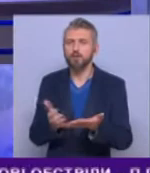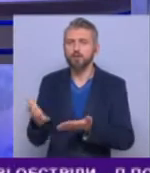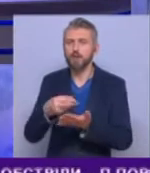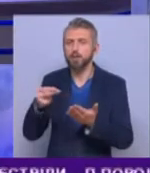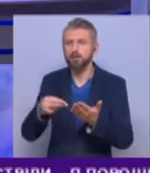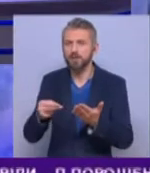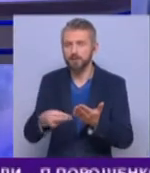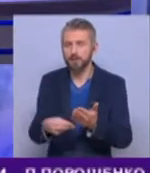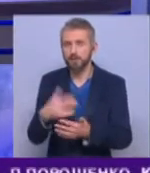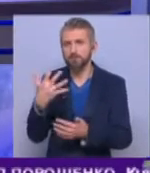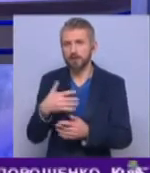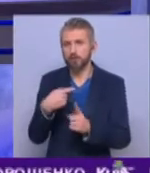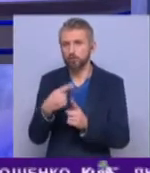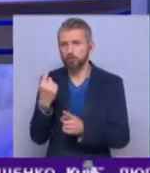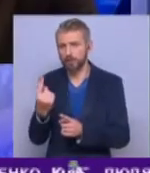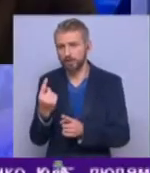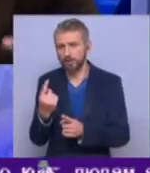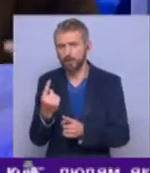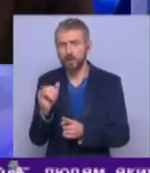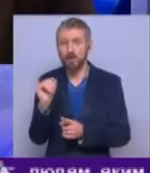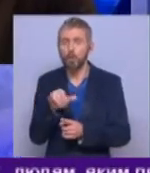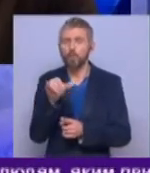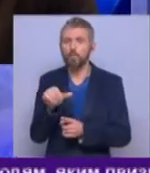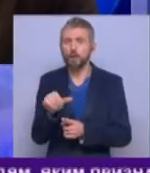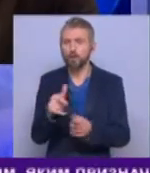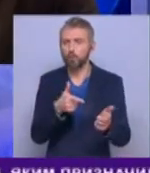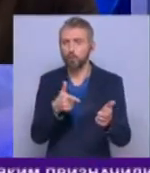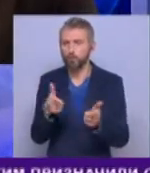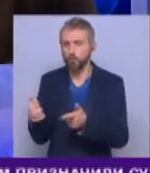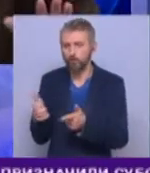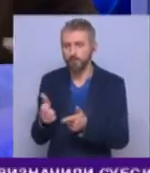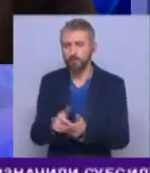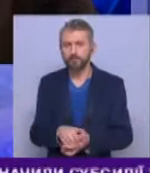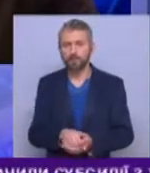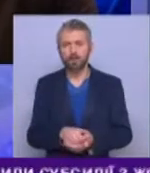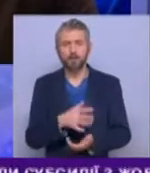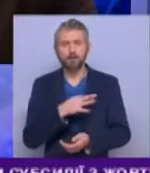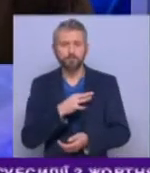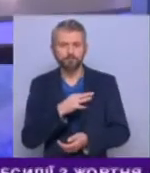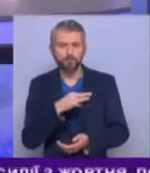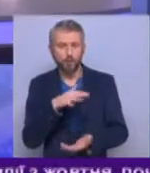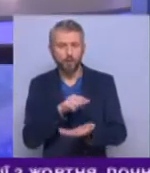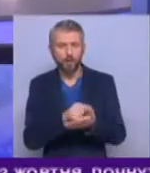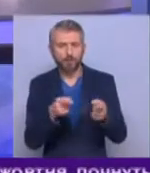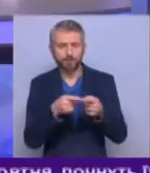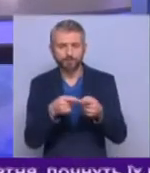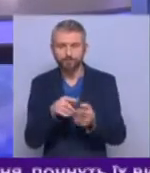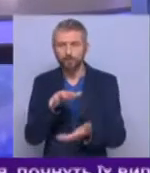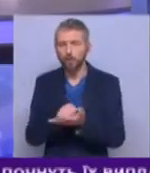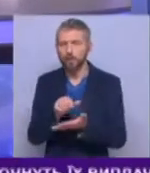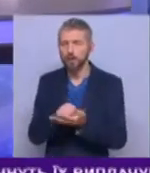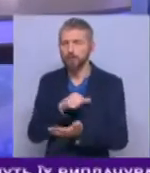підписи. 50+1. 50+1. І у вас готові збори орендарі, що там знімають квартири. Так, дивіться, орендарі –